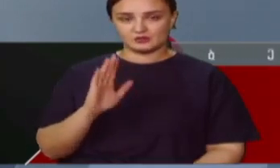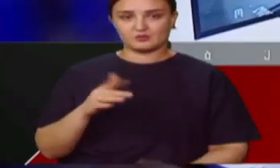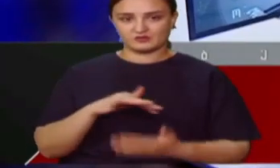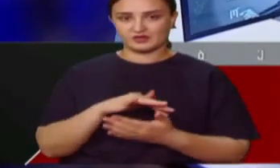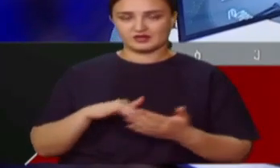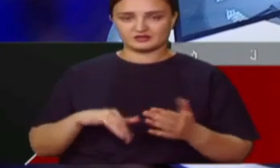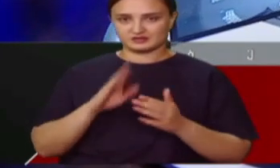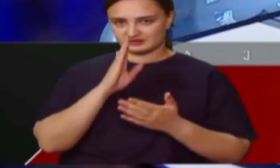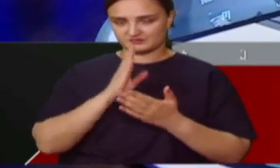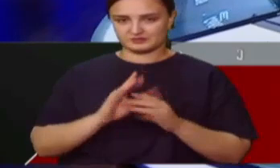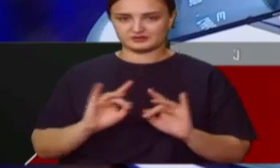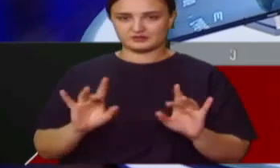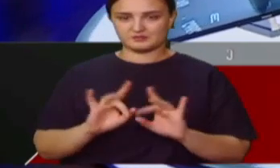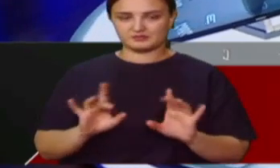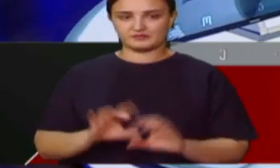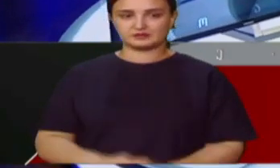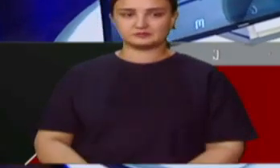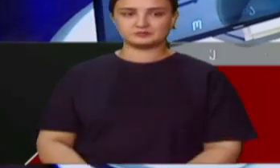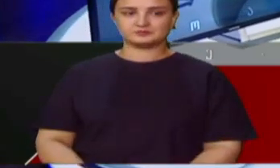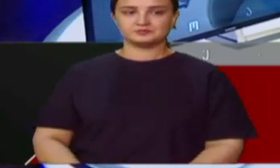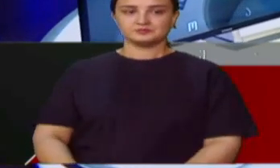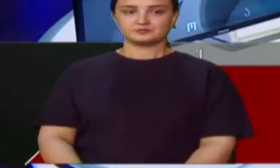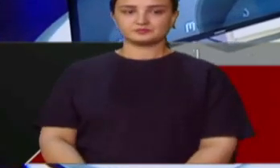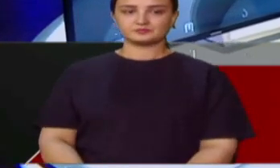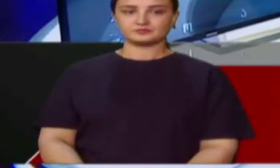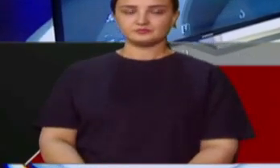განაგზობს ახლა პირდაპირ ეთერში საუბარს. გენო.